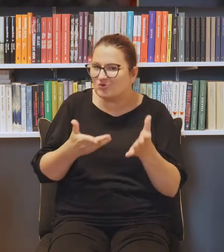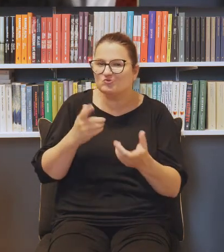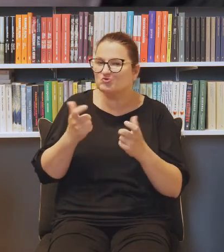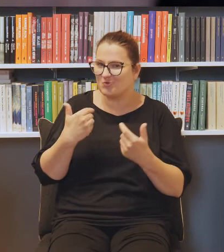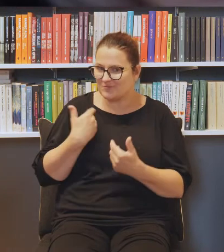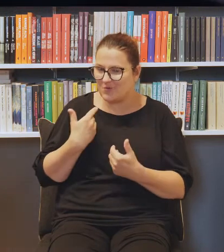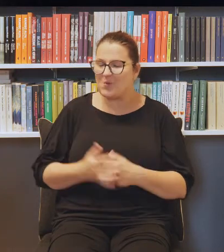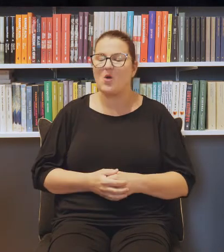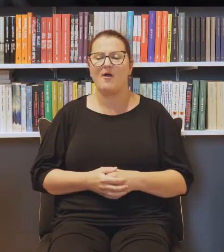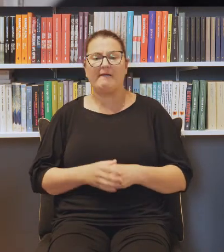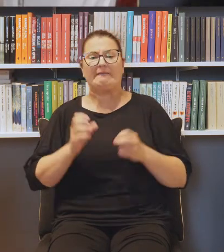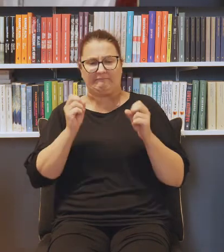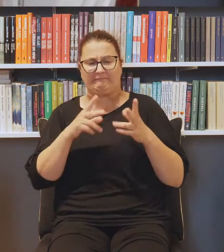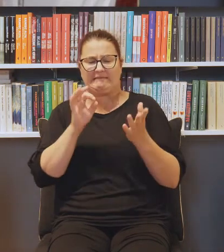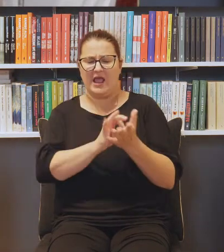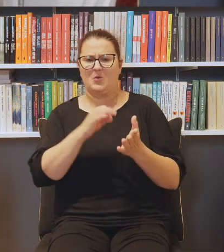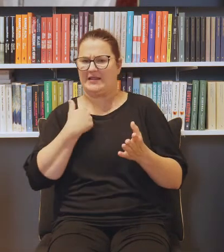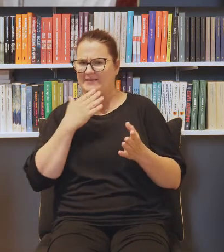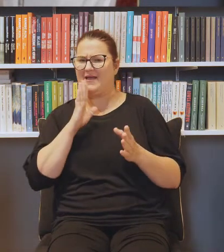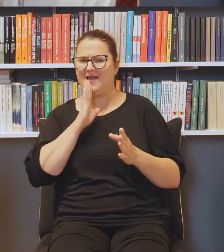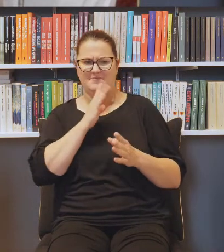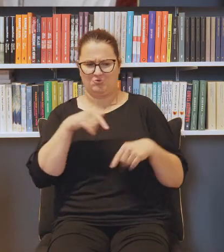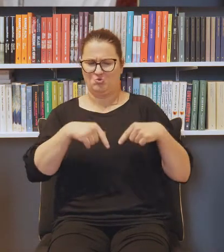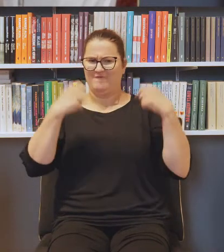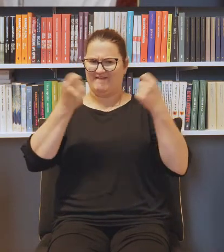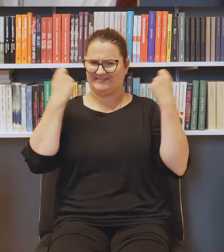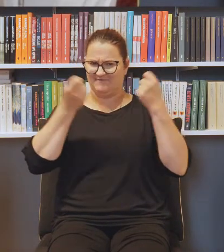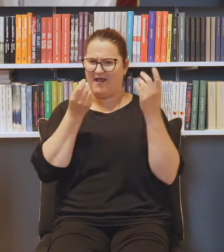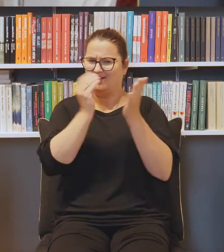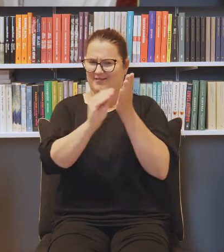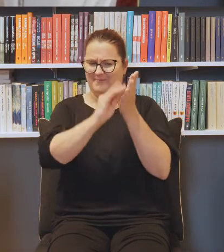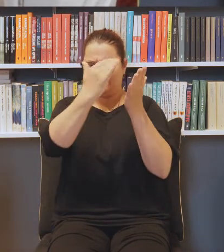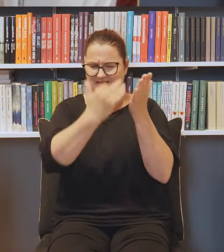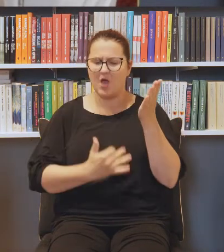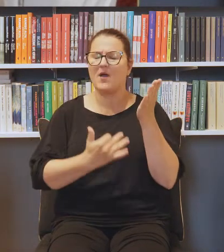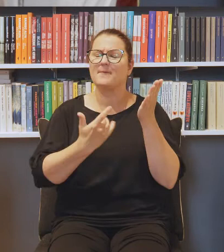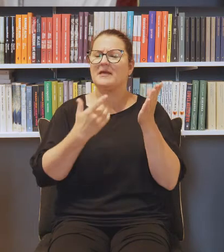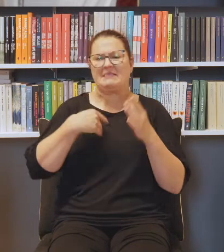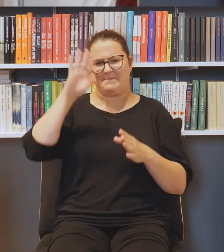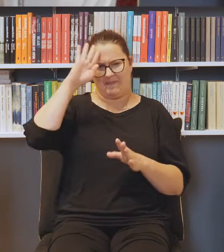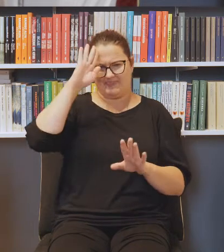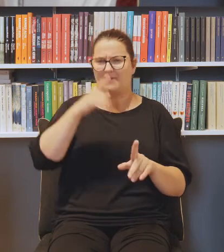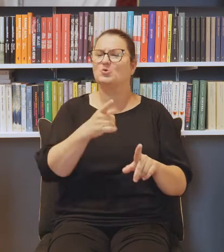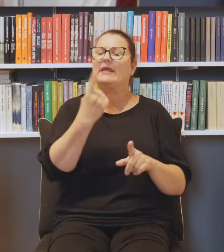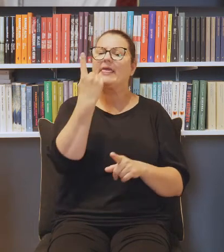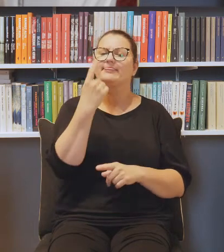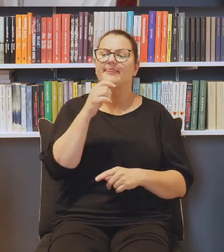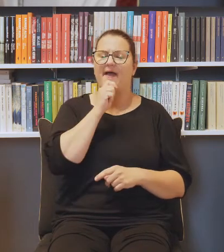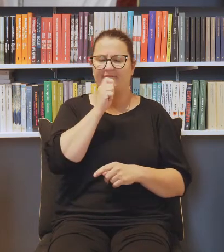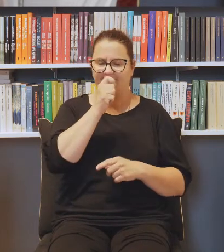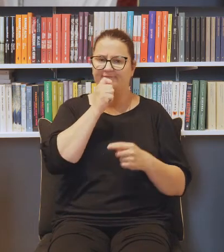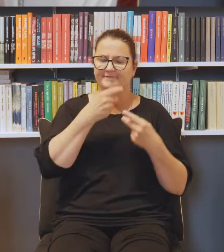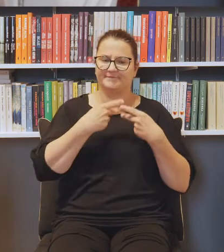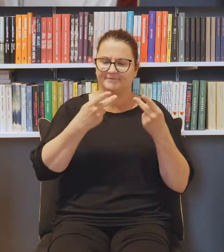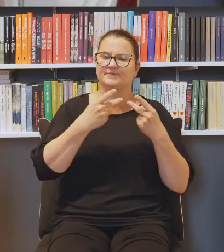gazetce festiwalowej wspomniałem chyba o tym, już nie pamiętam. Było coś takiego, że jedna pani redaktorka z takiego Pabianica